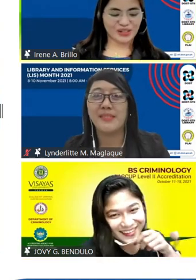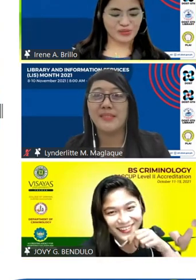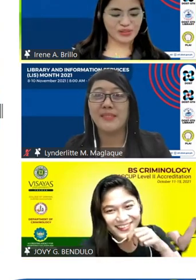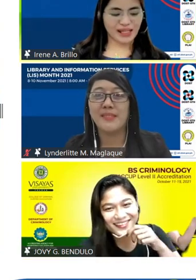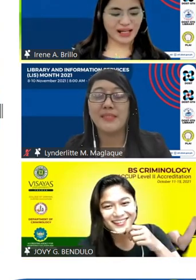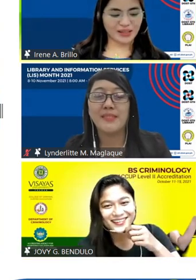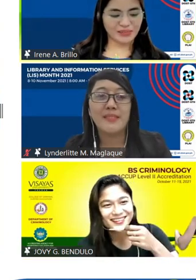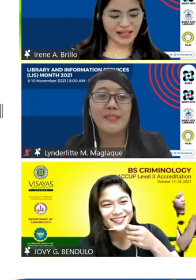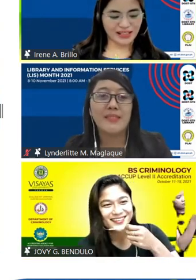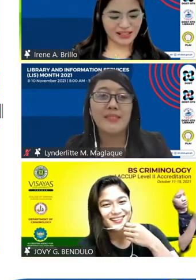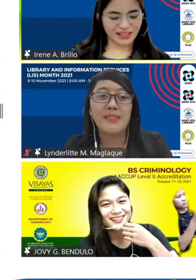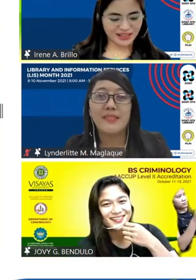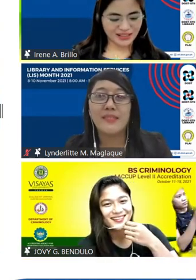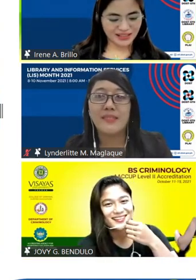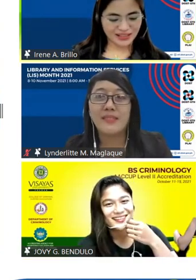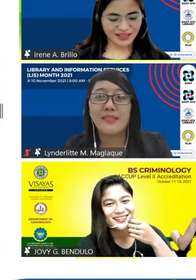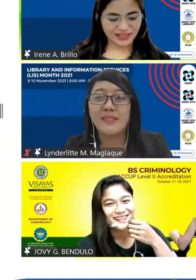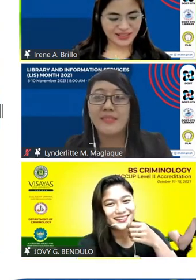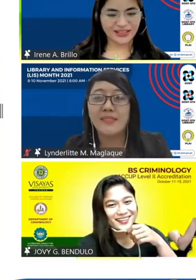Ayan. Kumusta ka naman?